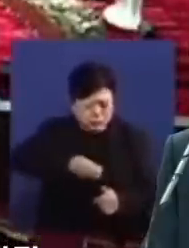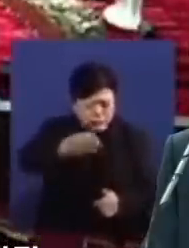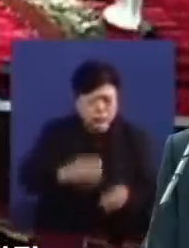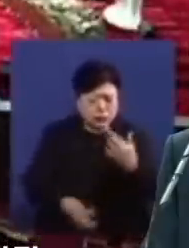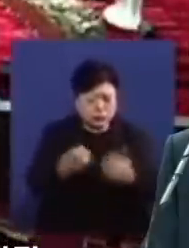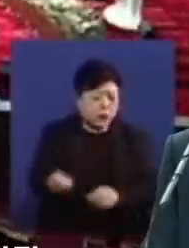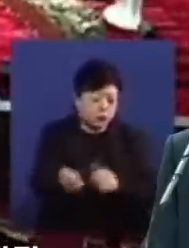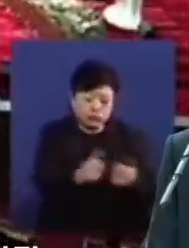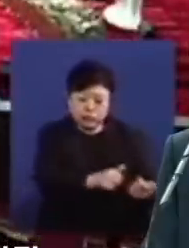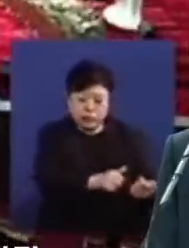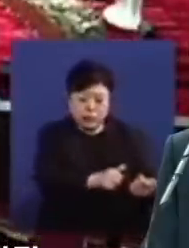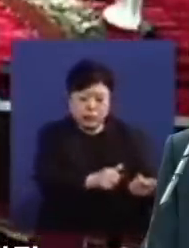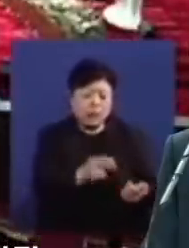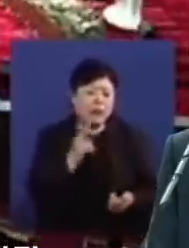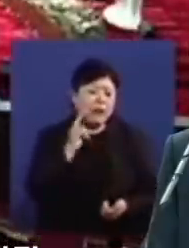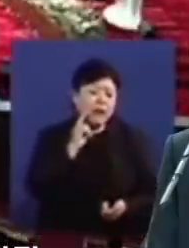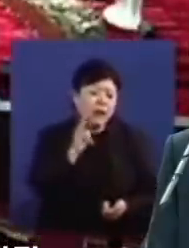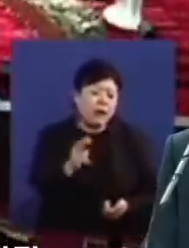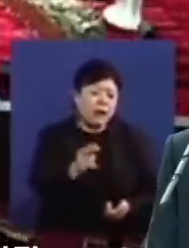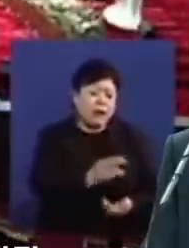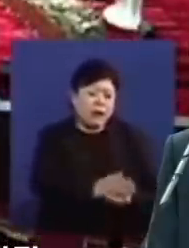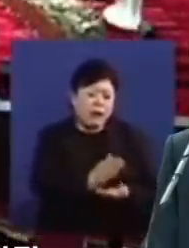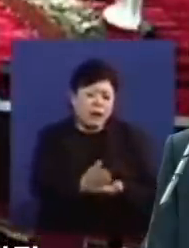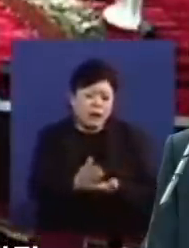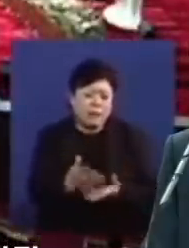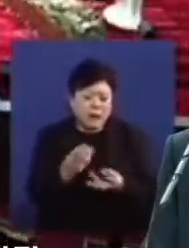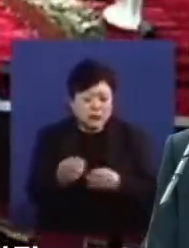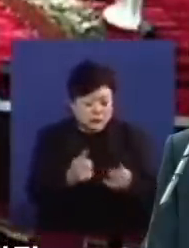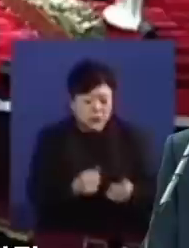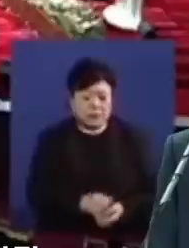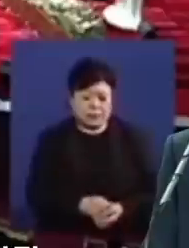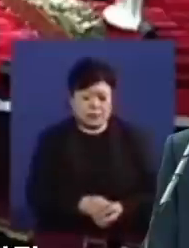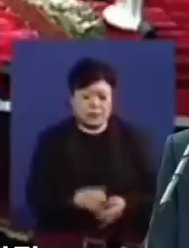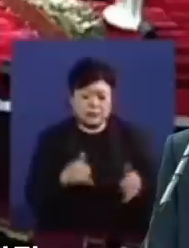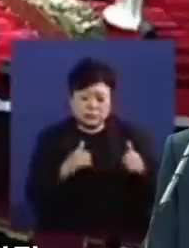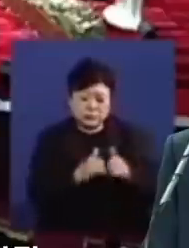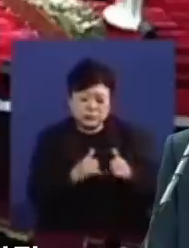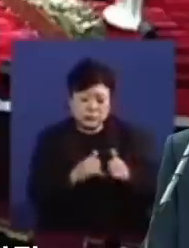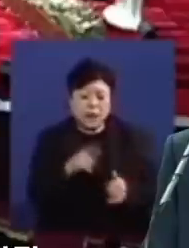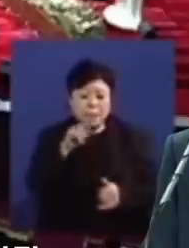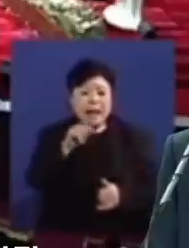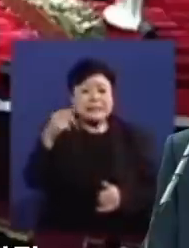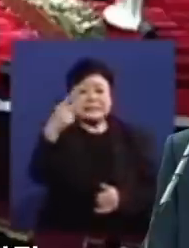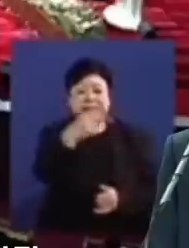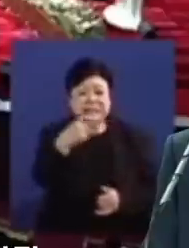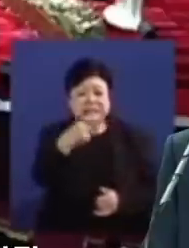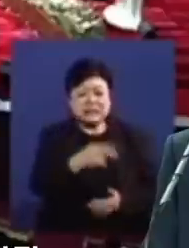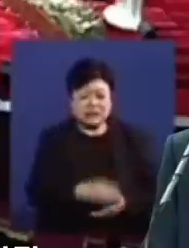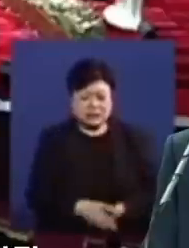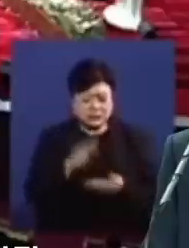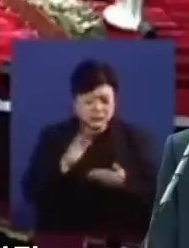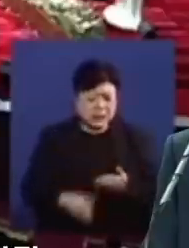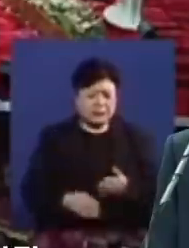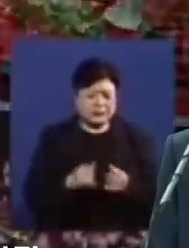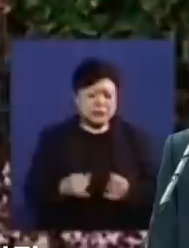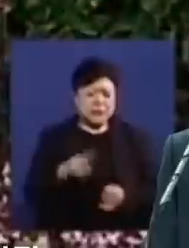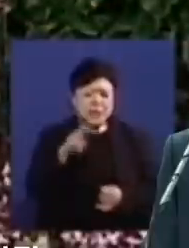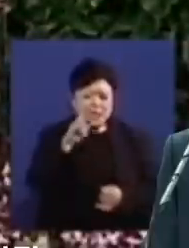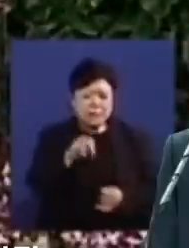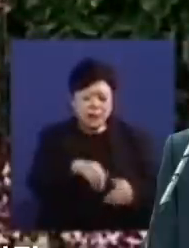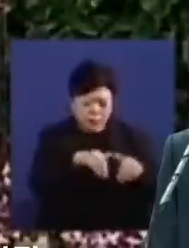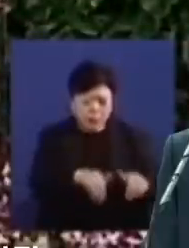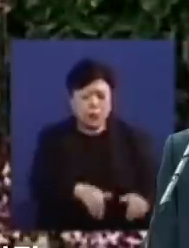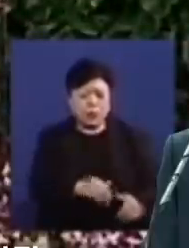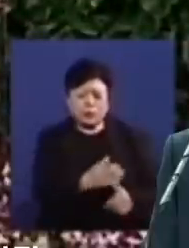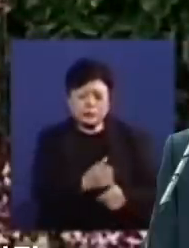등 여러 가지 방법으로 희생된 사람이 비전투원이 1만 2천 명, 패잔병이 2만 명, 포로가 3만